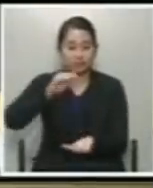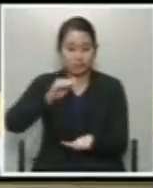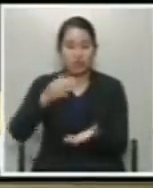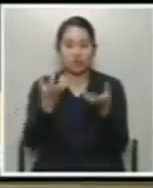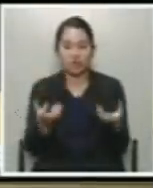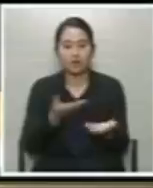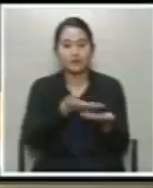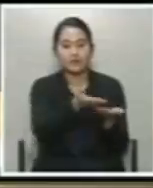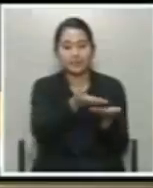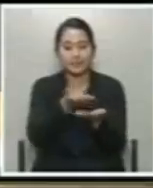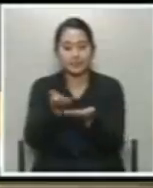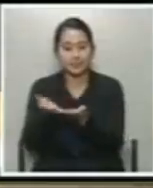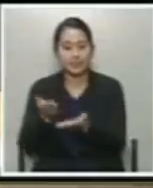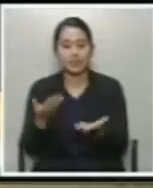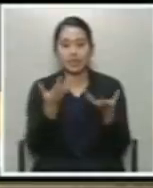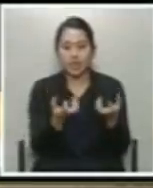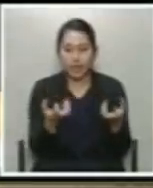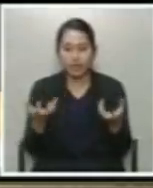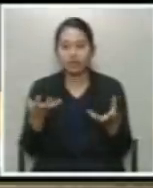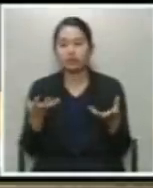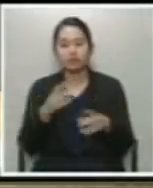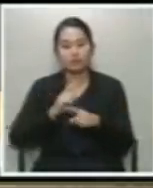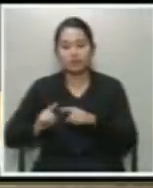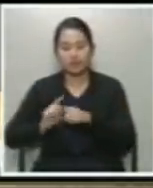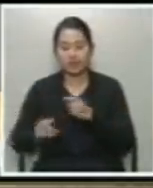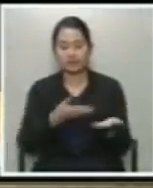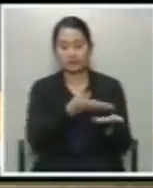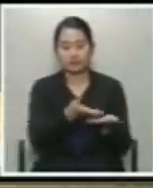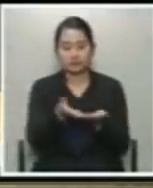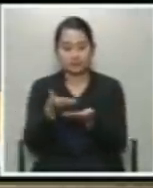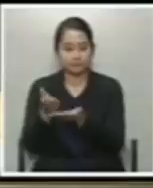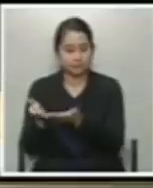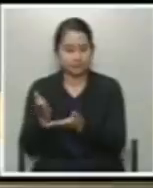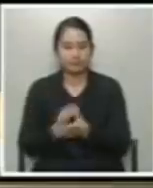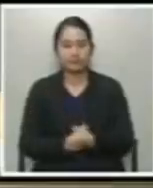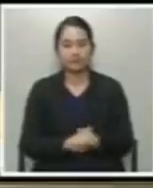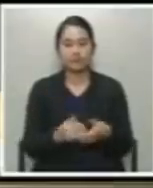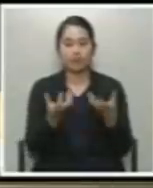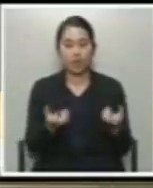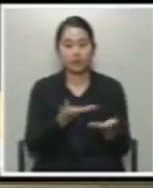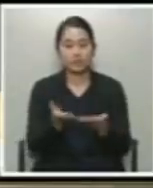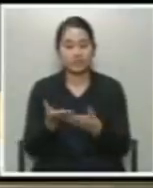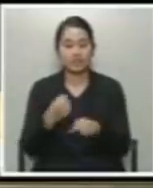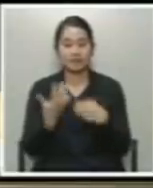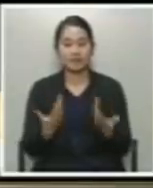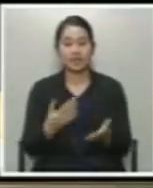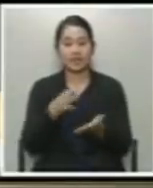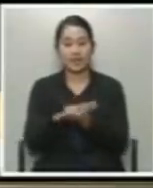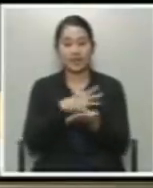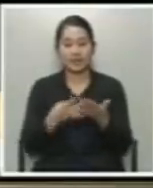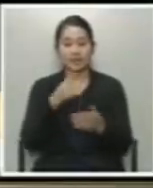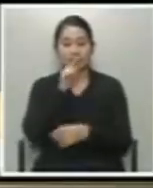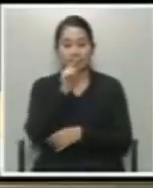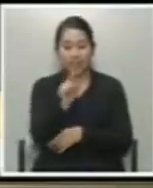ของซื้ออิฐหินปูนทรายทำให้คนที่จะผลิตอิฐหินปูนทรายก็ต้องสั่งของถ้าถ